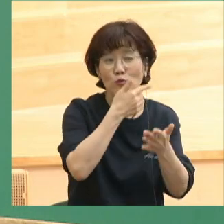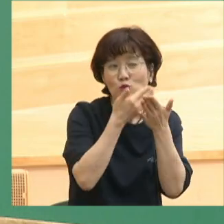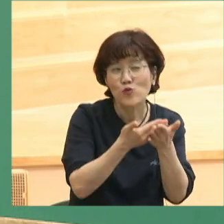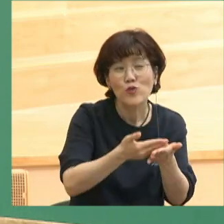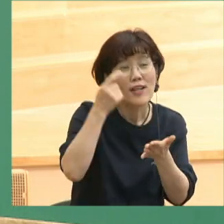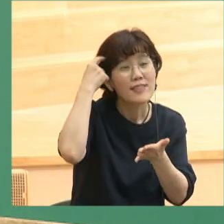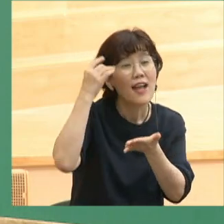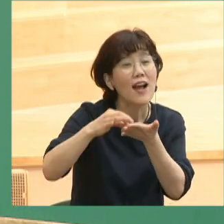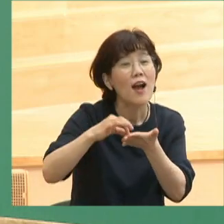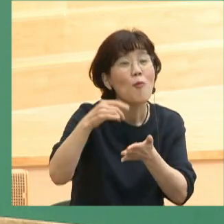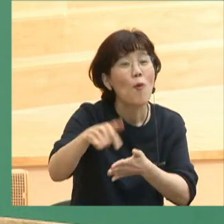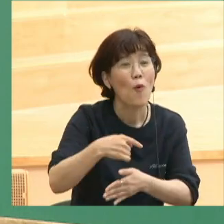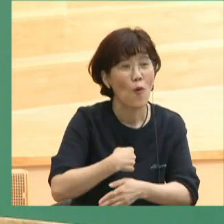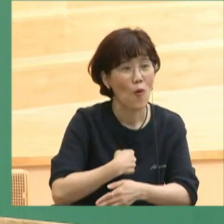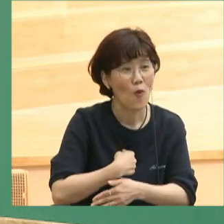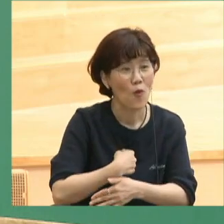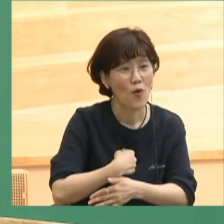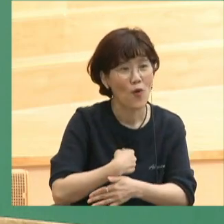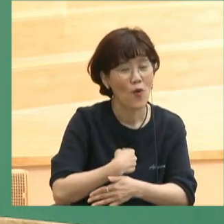뭘까요?